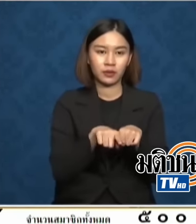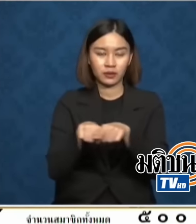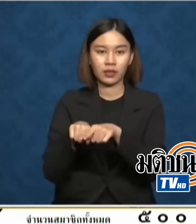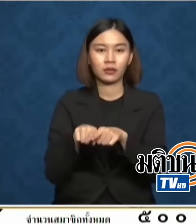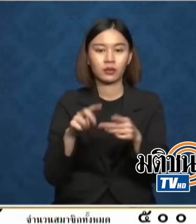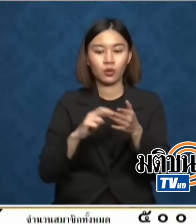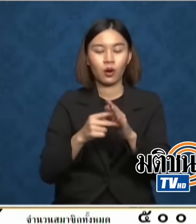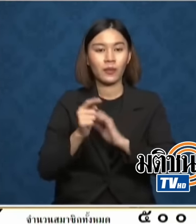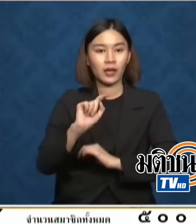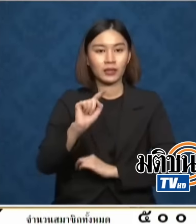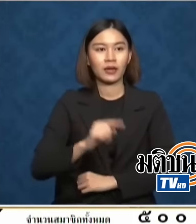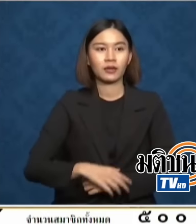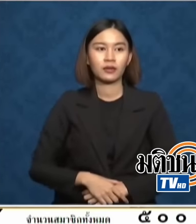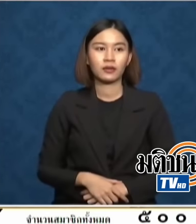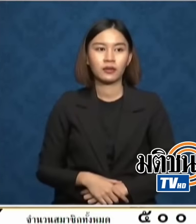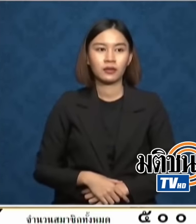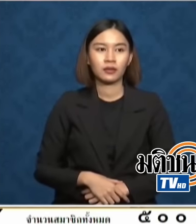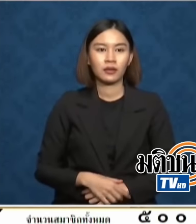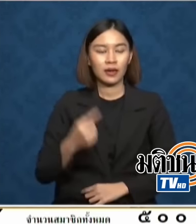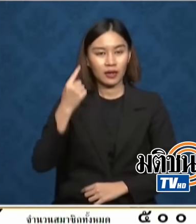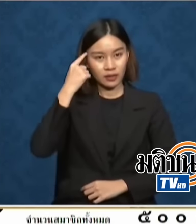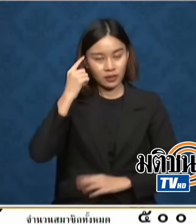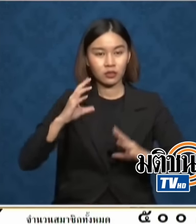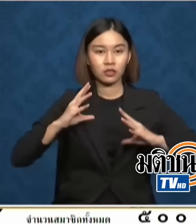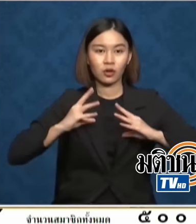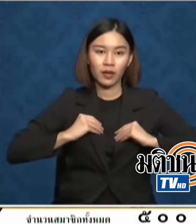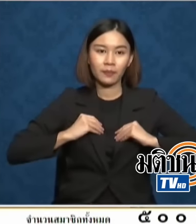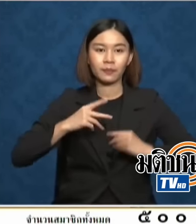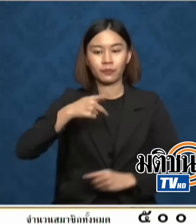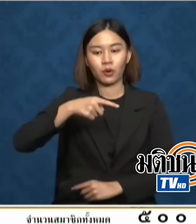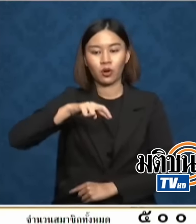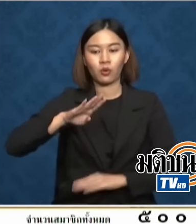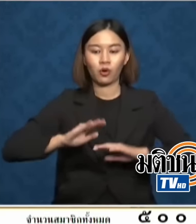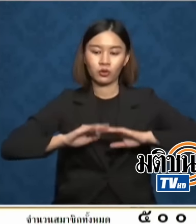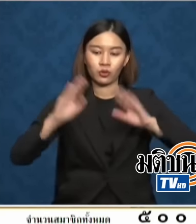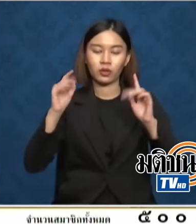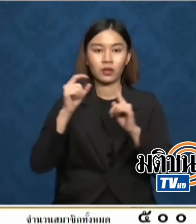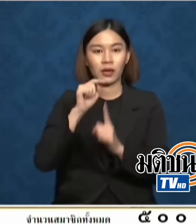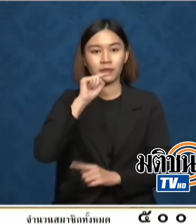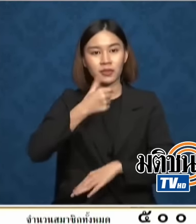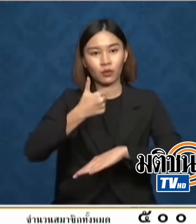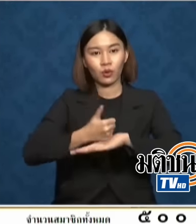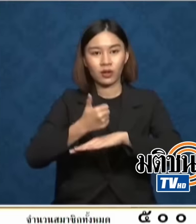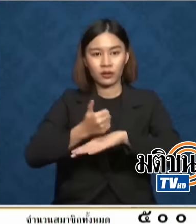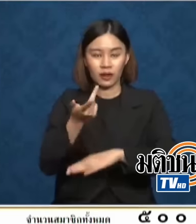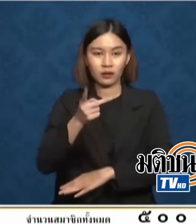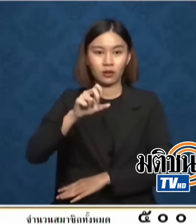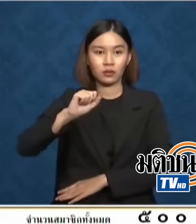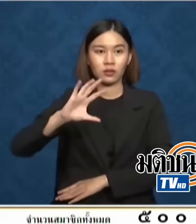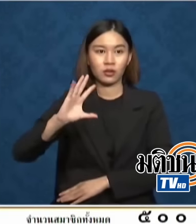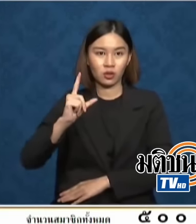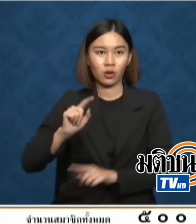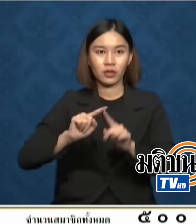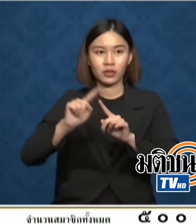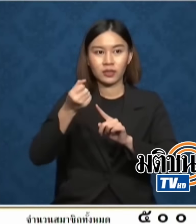คือต้องการให้มีการเห็นชอบร่างพระบัญญัติยกเลิกคำสั่งหัวหน้าคณะคสช.